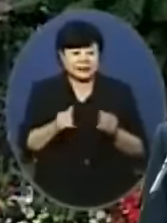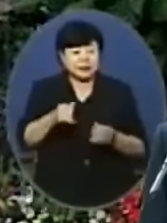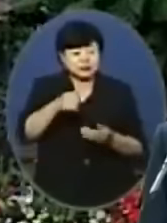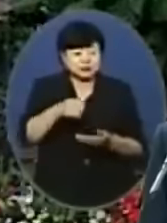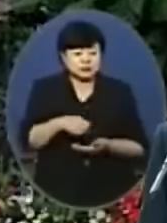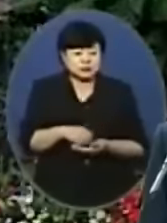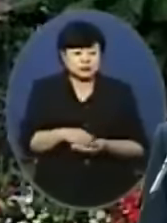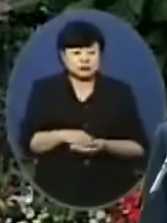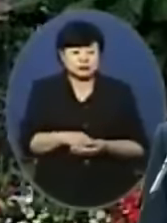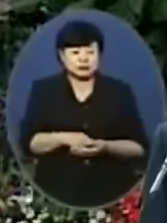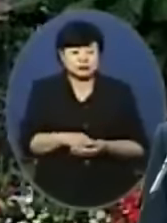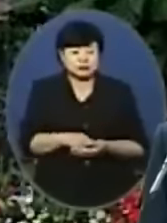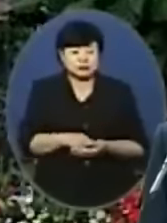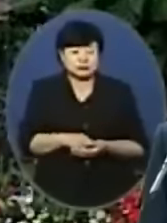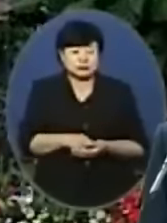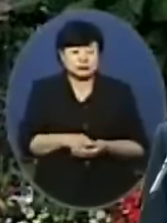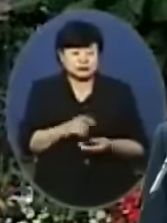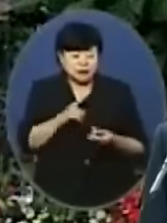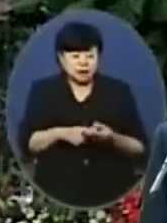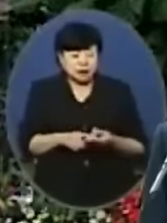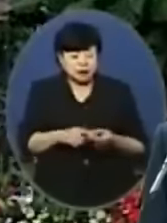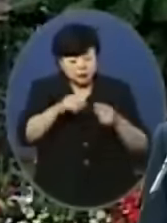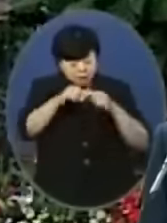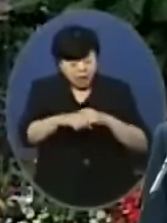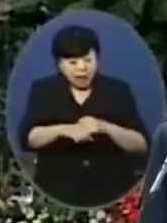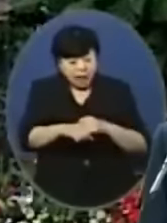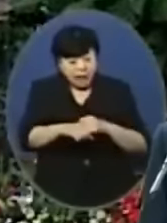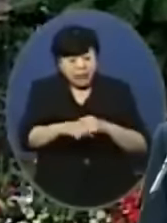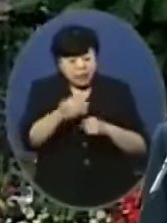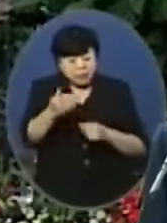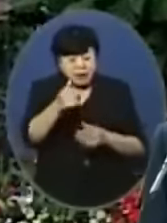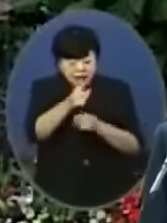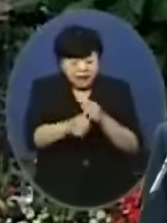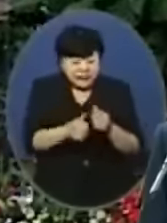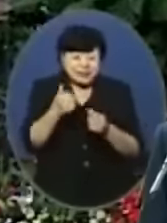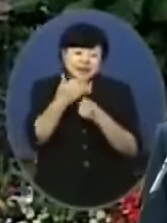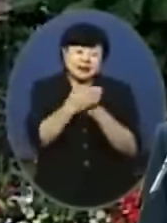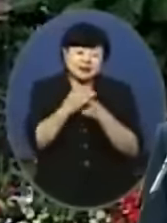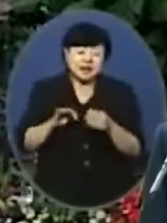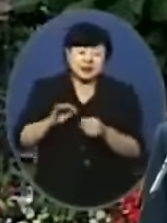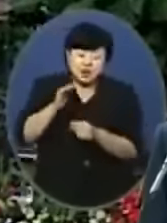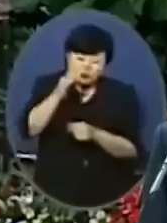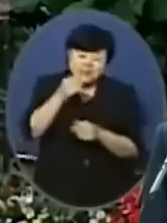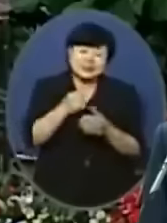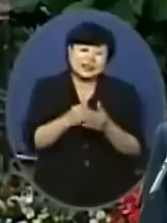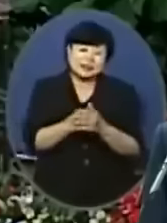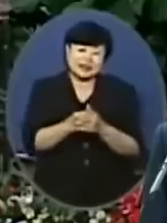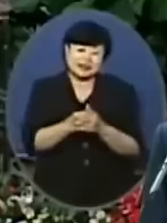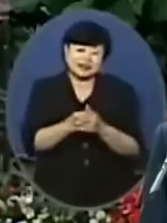인본주의자는 폐망하고 말 것이지만 여러분은 하나님의 은혜가 넘치는 곳에